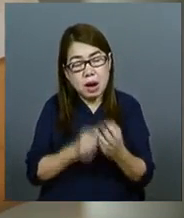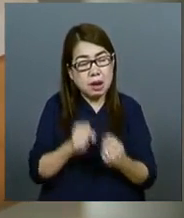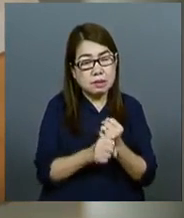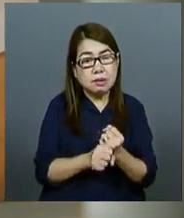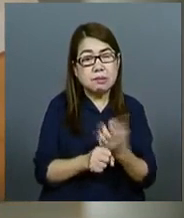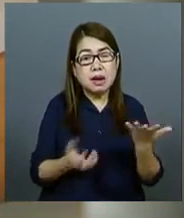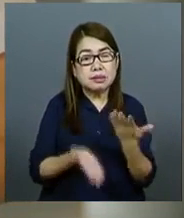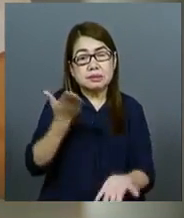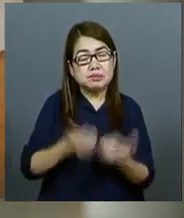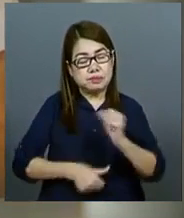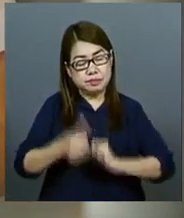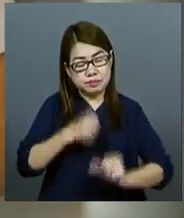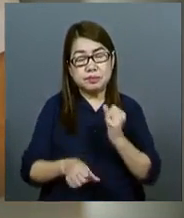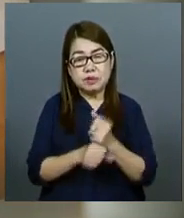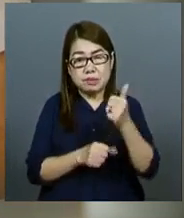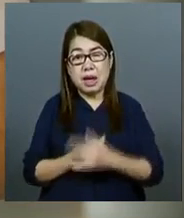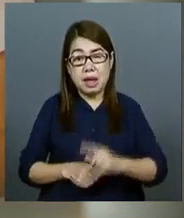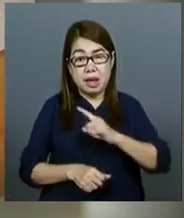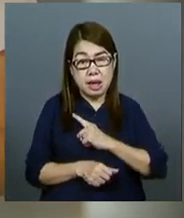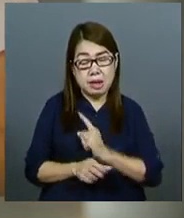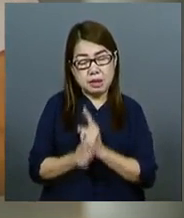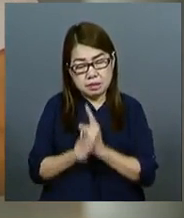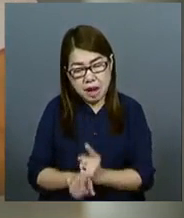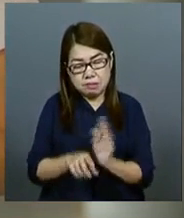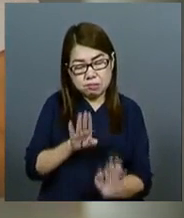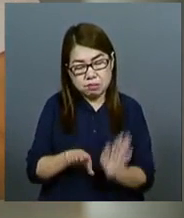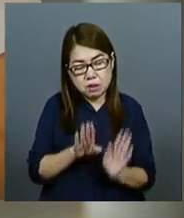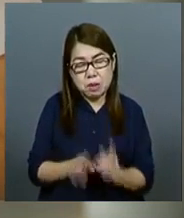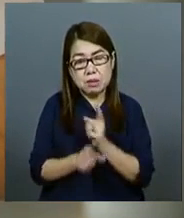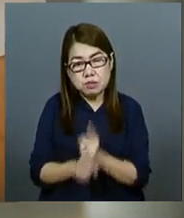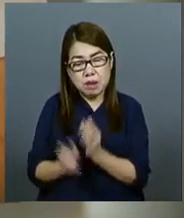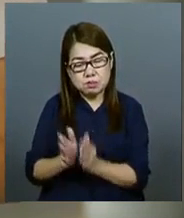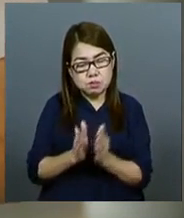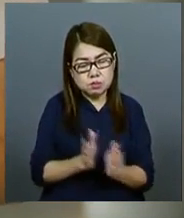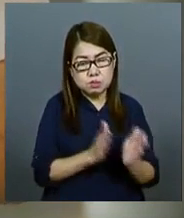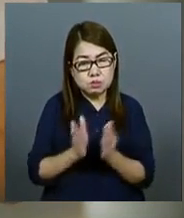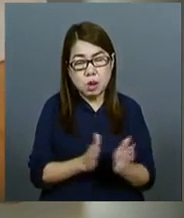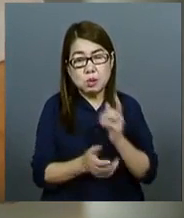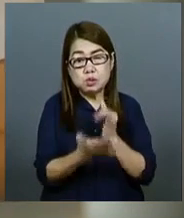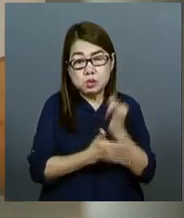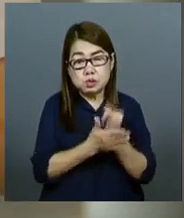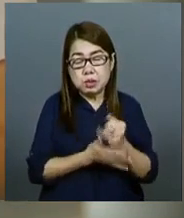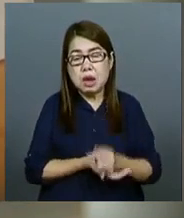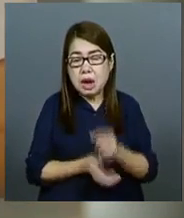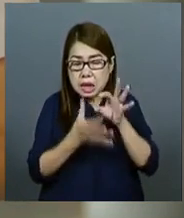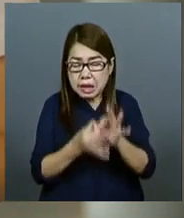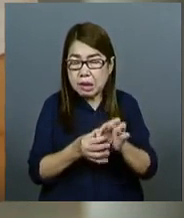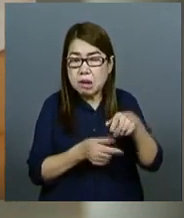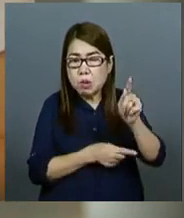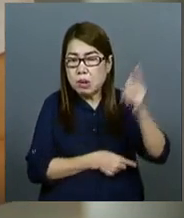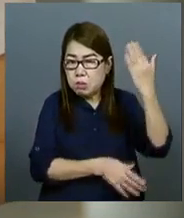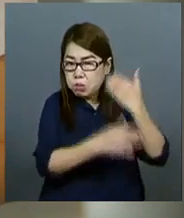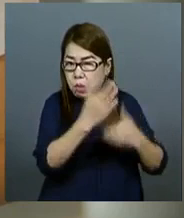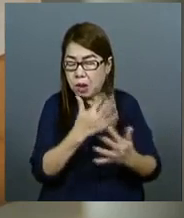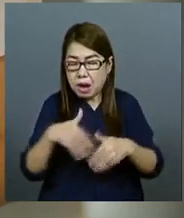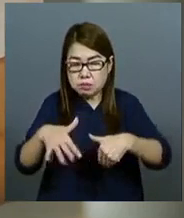นเองพร้อมทั้งขยับร่างกายไปตามจังหวะฟ้อนรำและยังส่งต่อเรื่องราวในประวัติศาสตร์ท้องถิ่นให้กับคนในชุมชนอีก